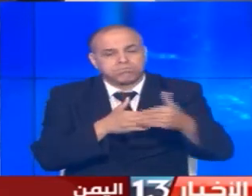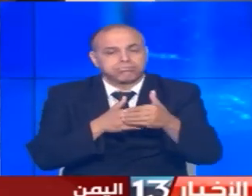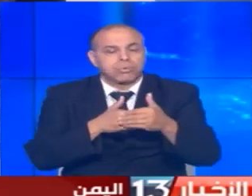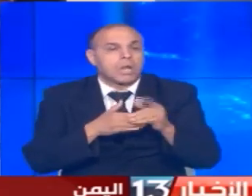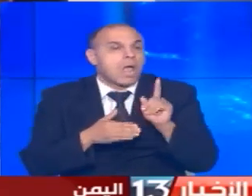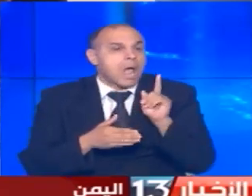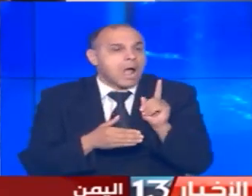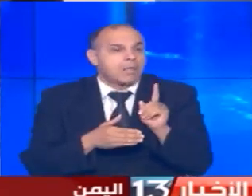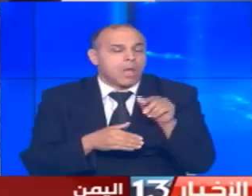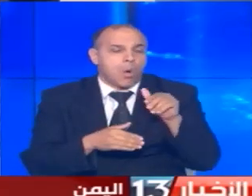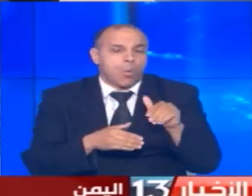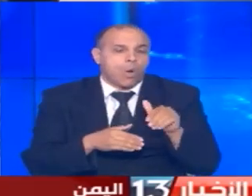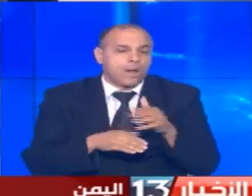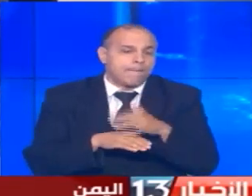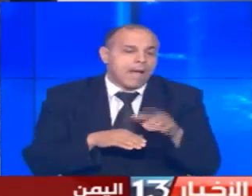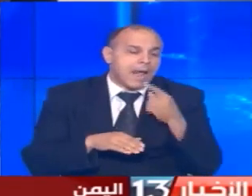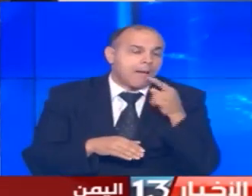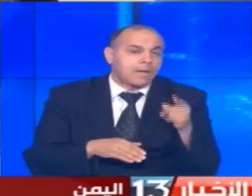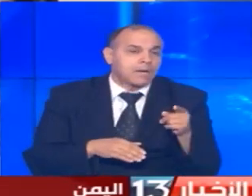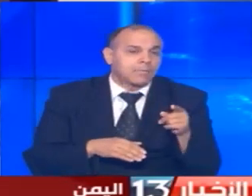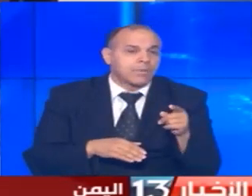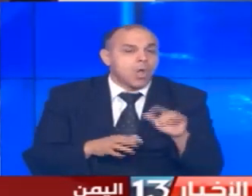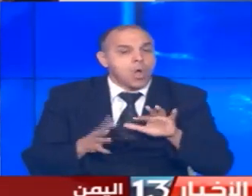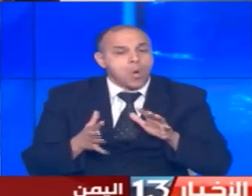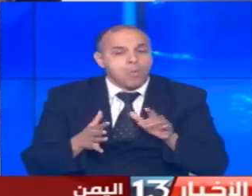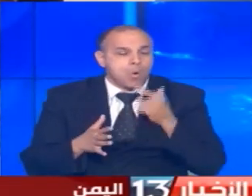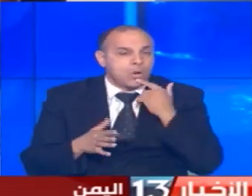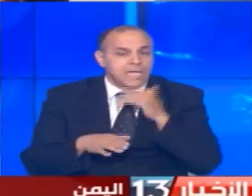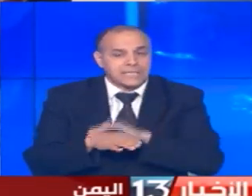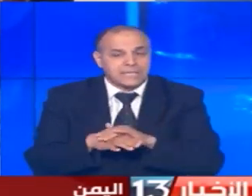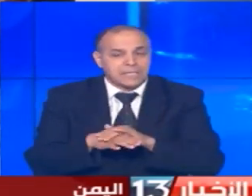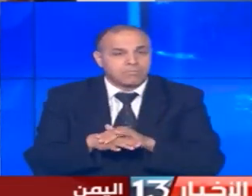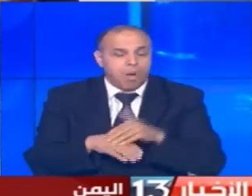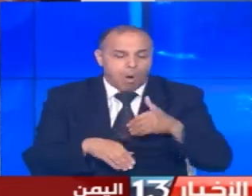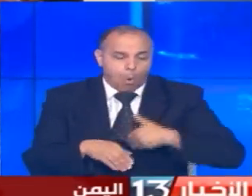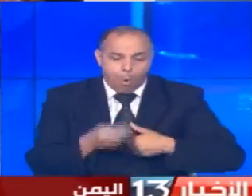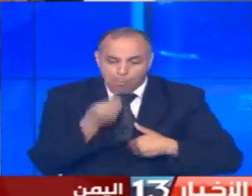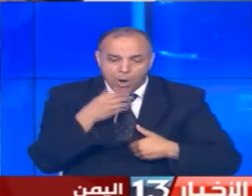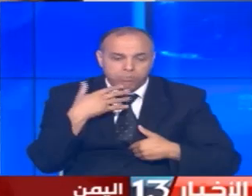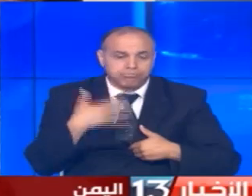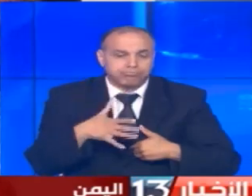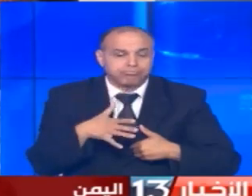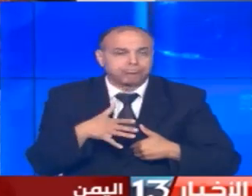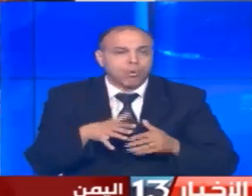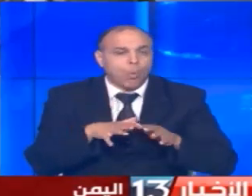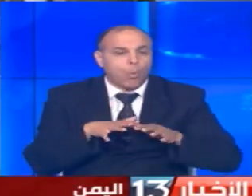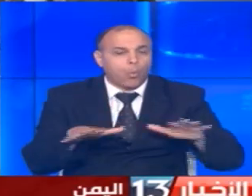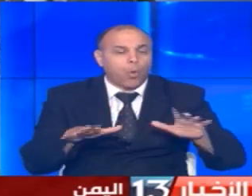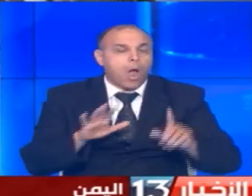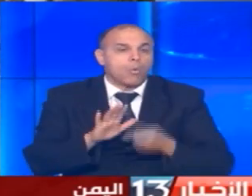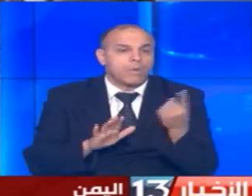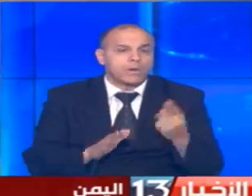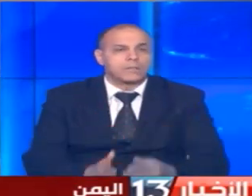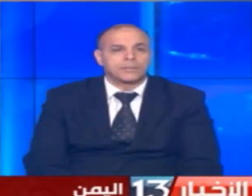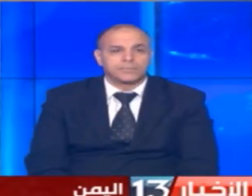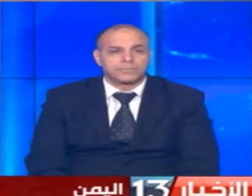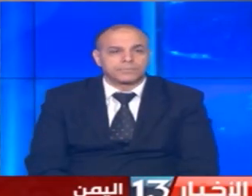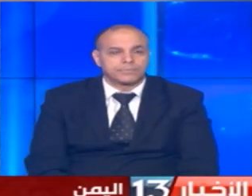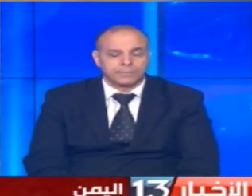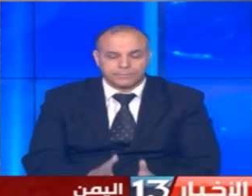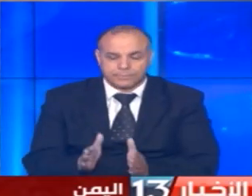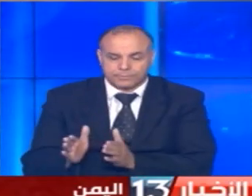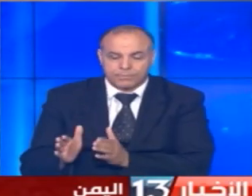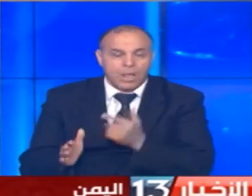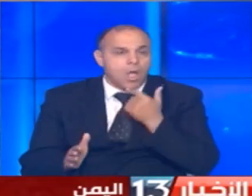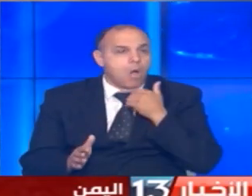الاستراتيجي الواقع على البحر الأحمر يمكن أن يتسبب في مجاعة على نطاق غير مسبوق. في غضون